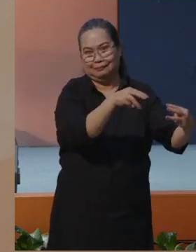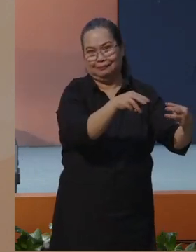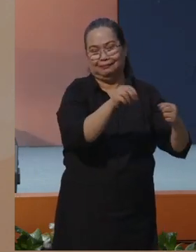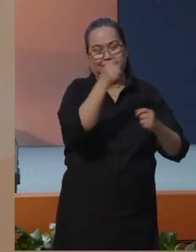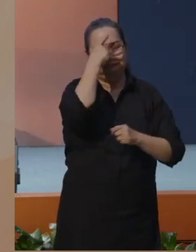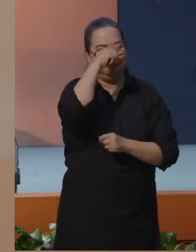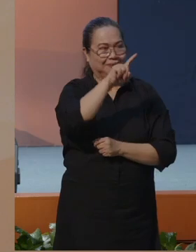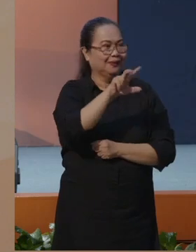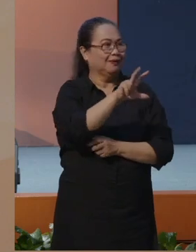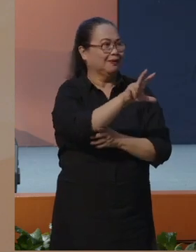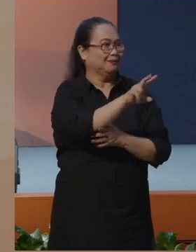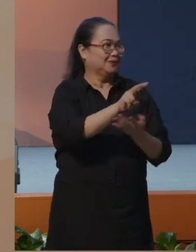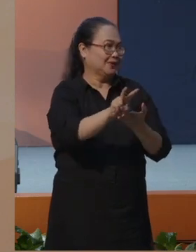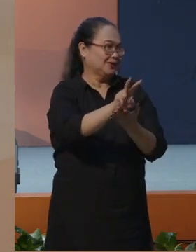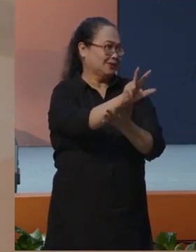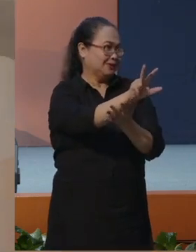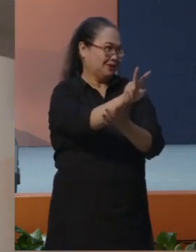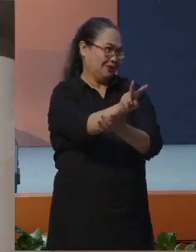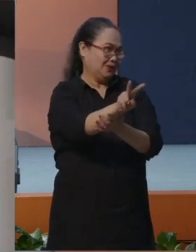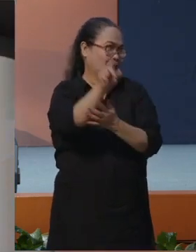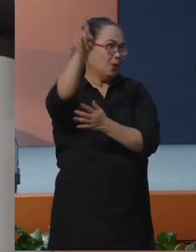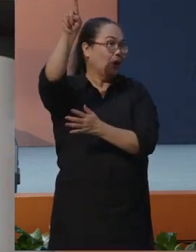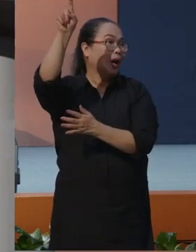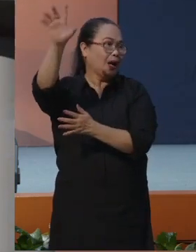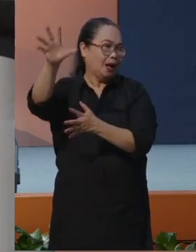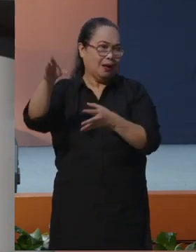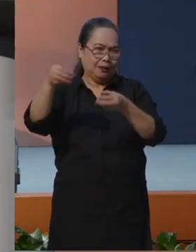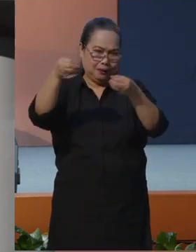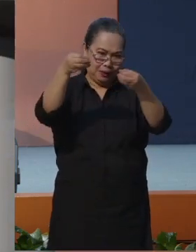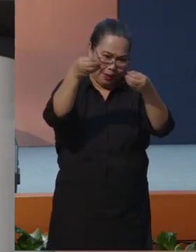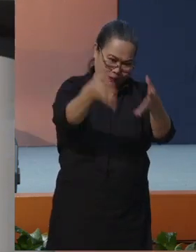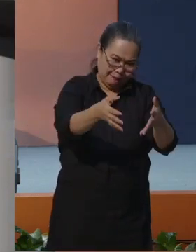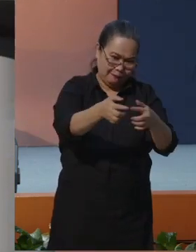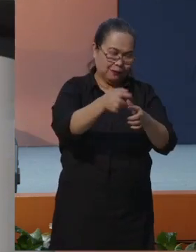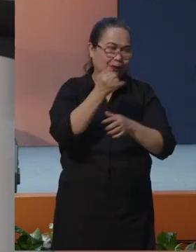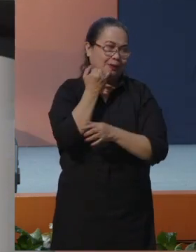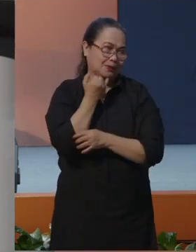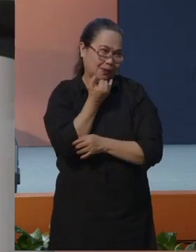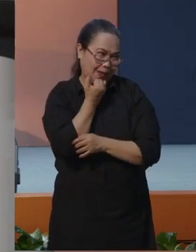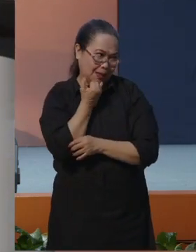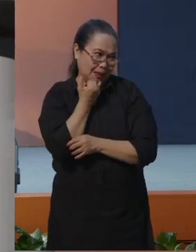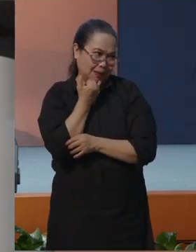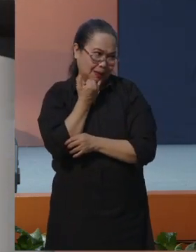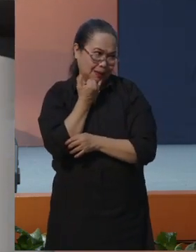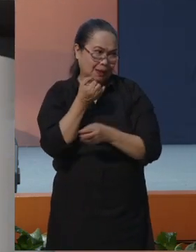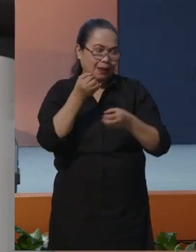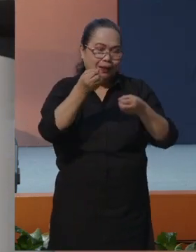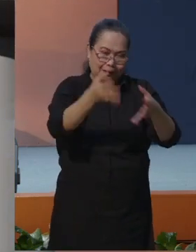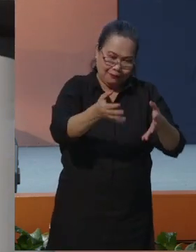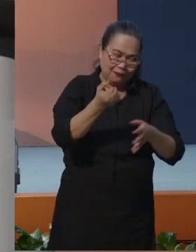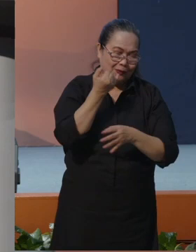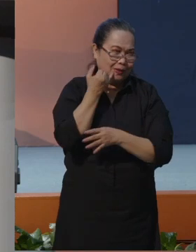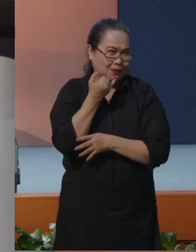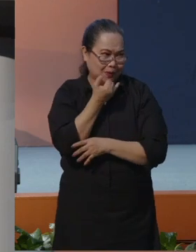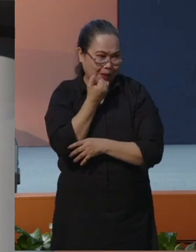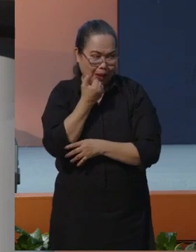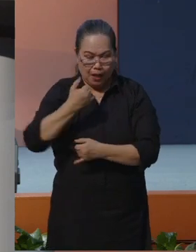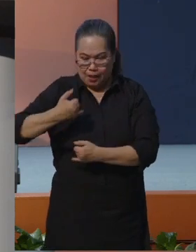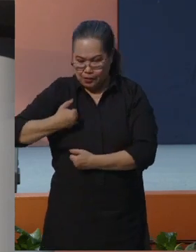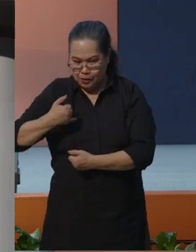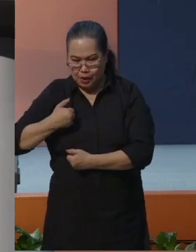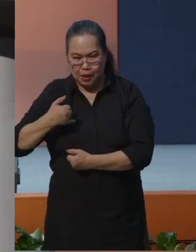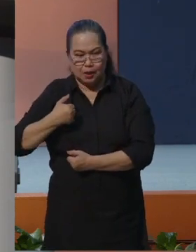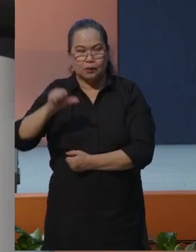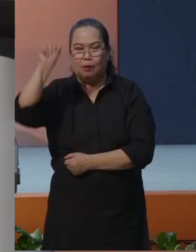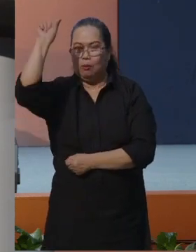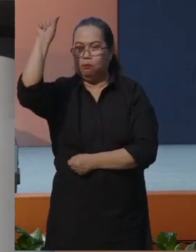verse 32, and the Lord gave Lachish into the hand of Israel. Sa verse 42, and Joshua captured all